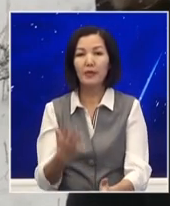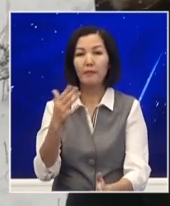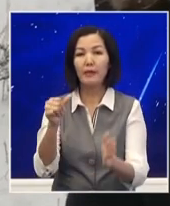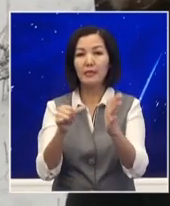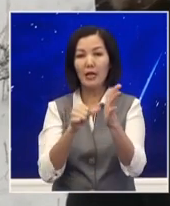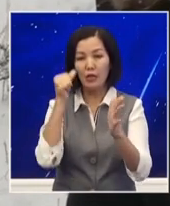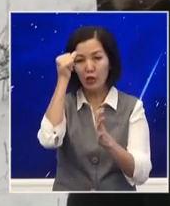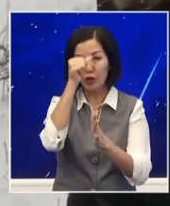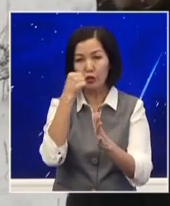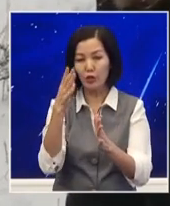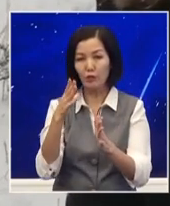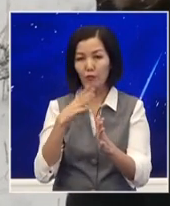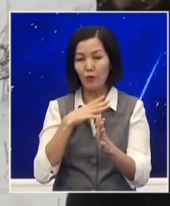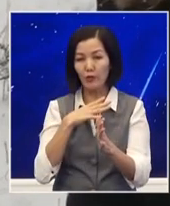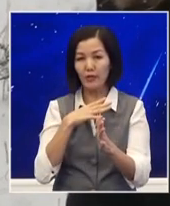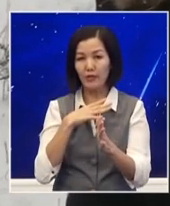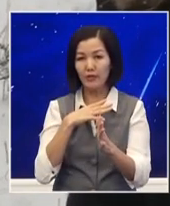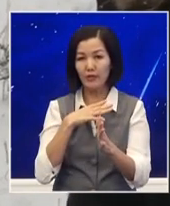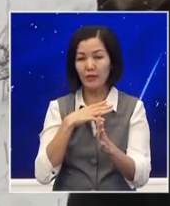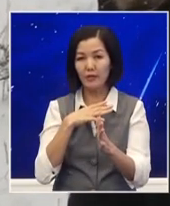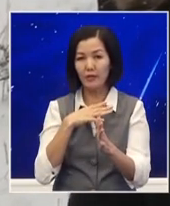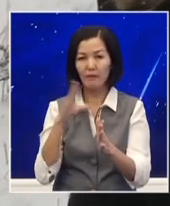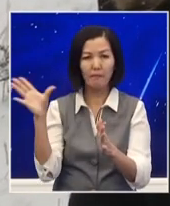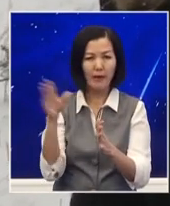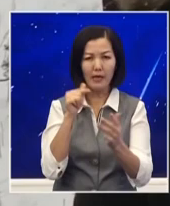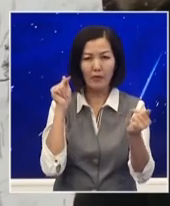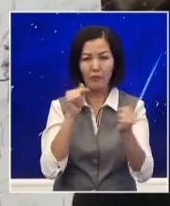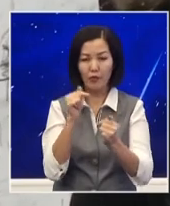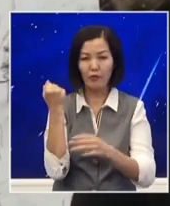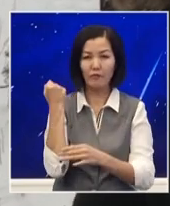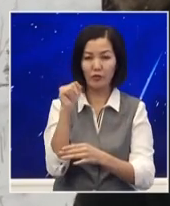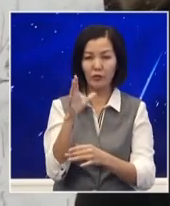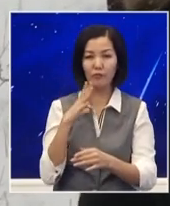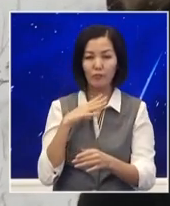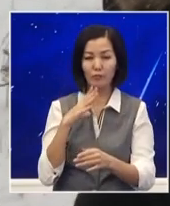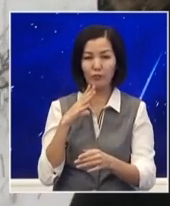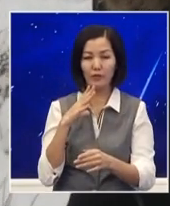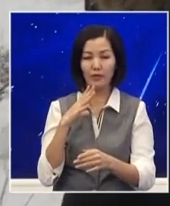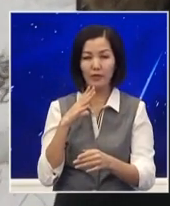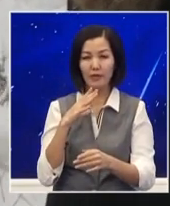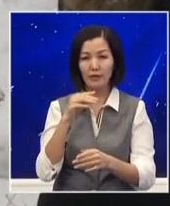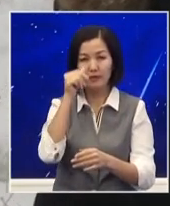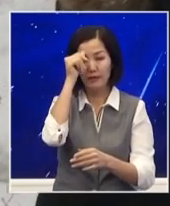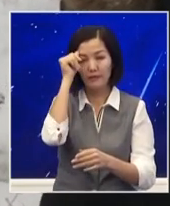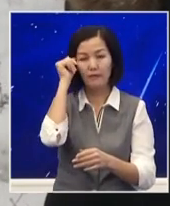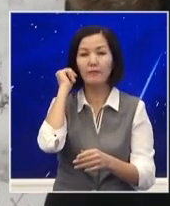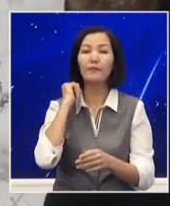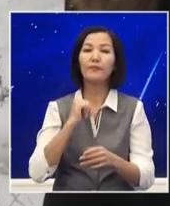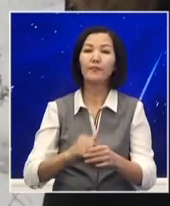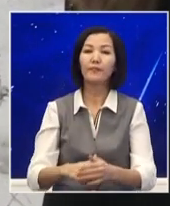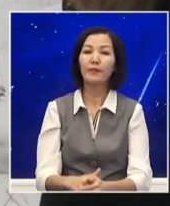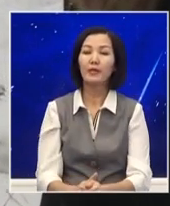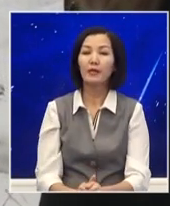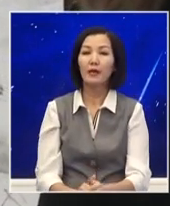жылдан бері қасқырылған құш жоқ. Енді әгі немене кішкене-кішкене неменедерді